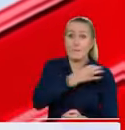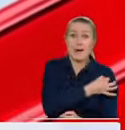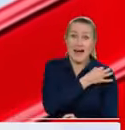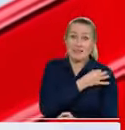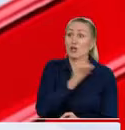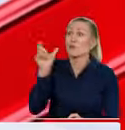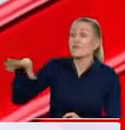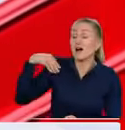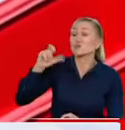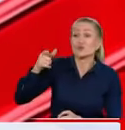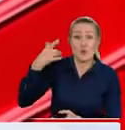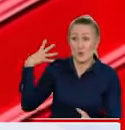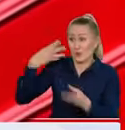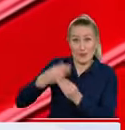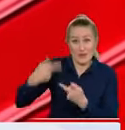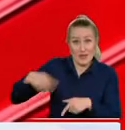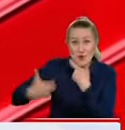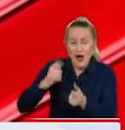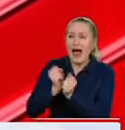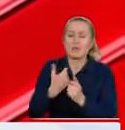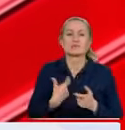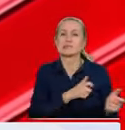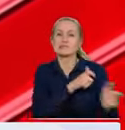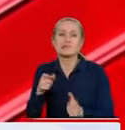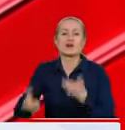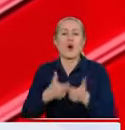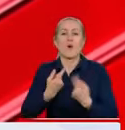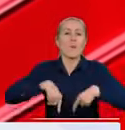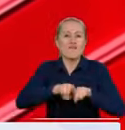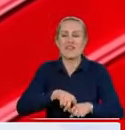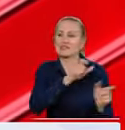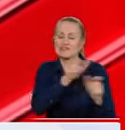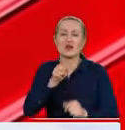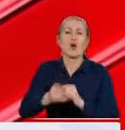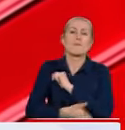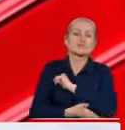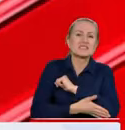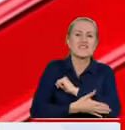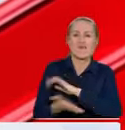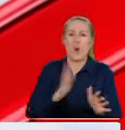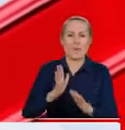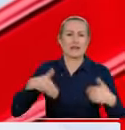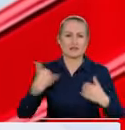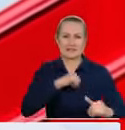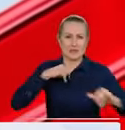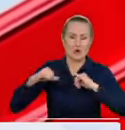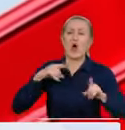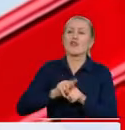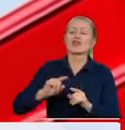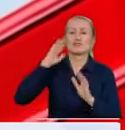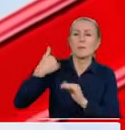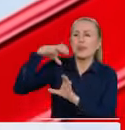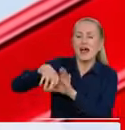zrobiły, albo przy wywarciu presji obywatelskiej, oddłużenie szpitali, podstawowa opieka zdrowotna w samorządach, ambulatoryjna opieka specjalistyczna